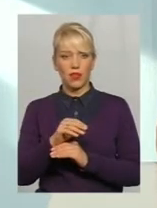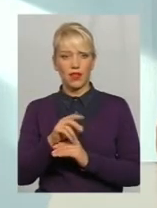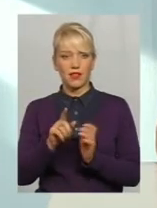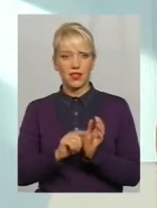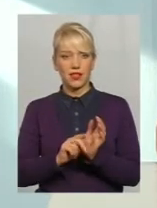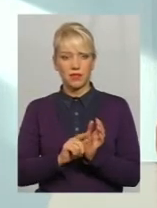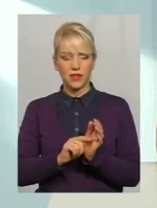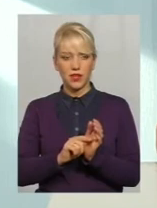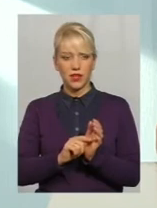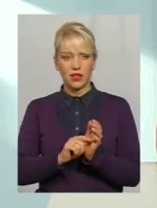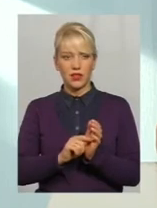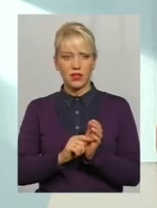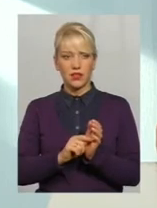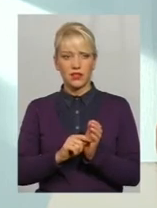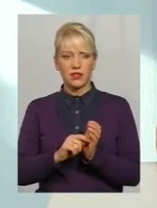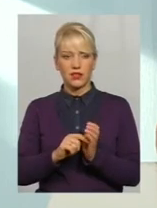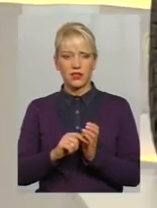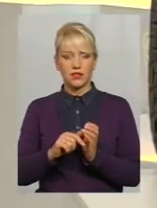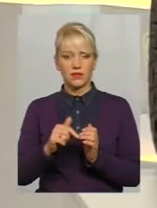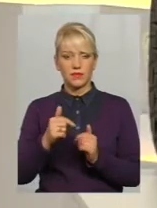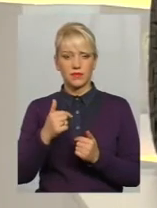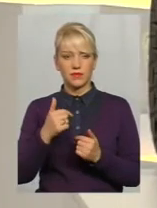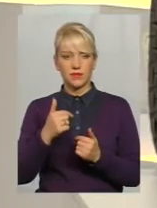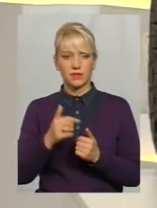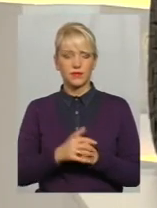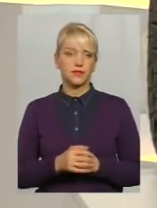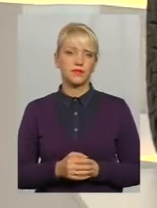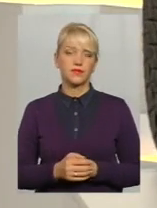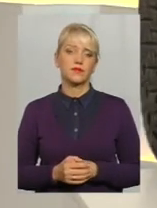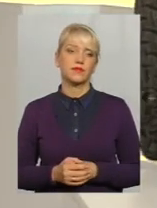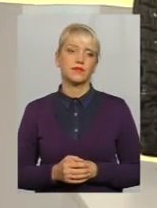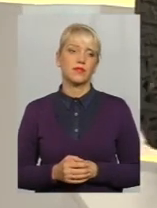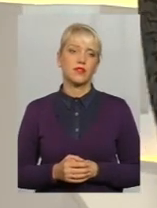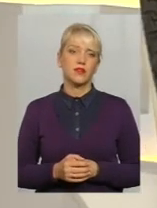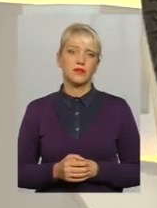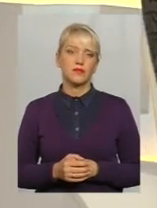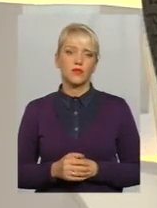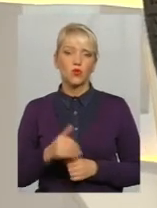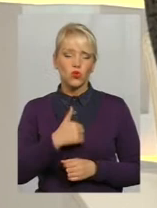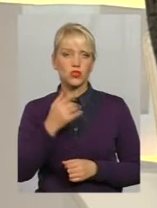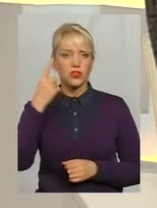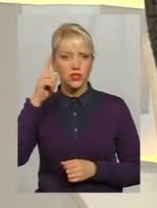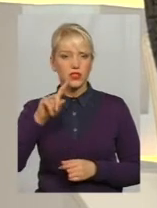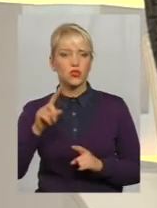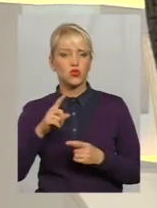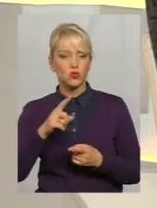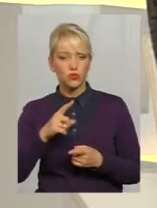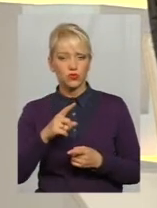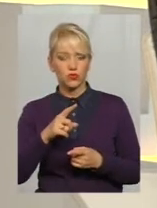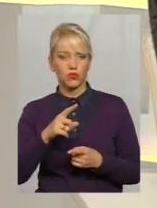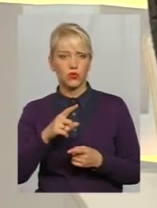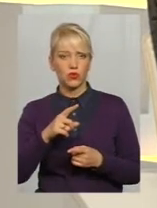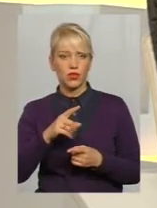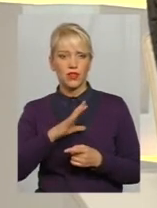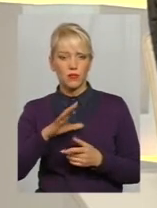зараз, в даний час, мені індексації за ці роки не було ні одної. От хочеться знати, чого не було індексації за ці 3